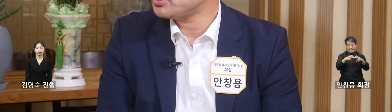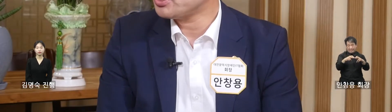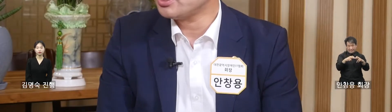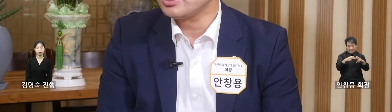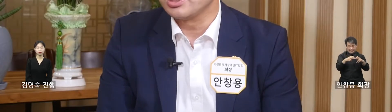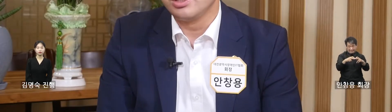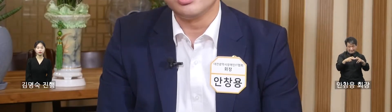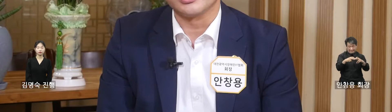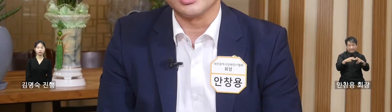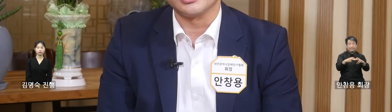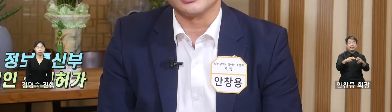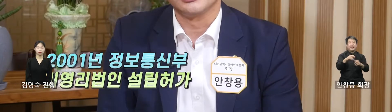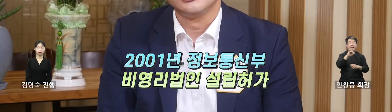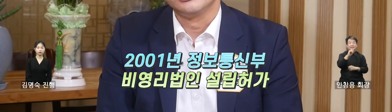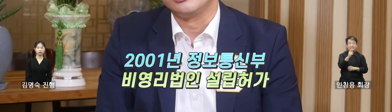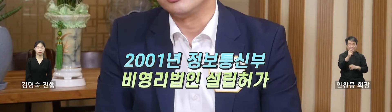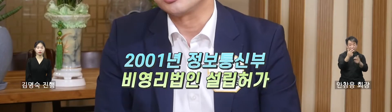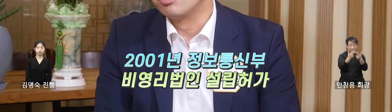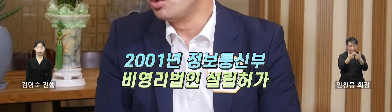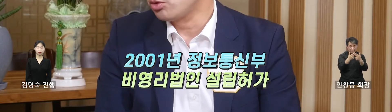지난 2001년에